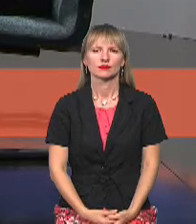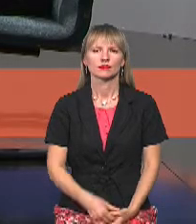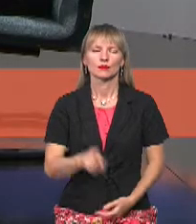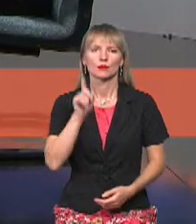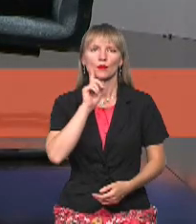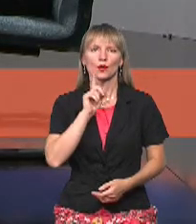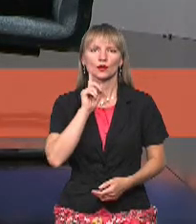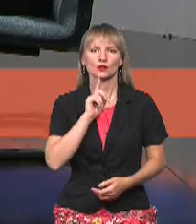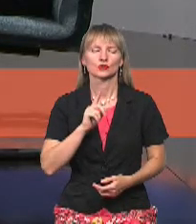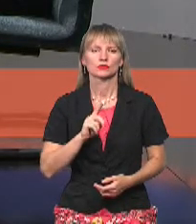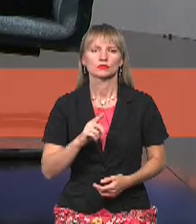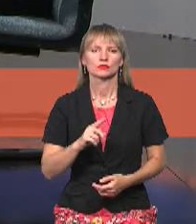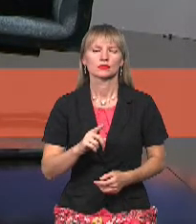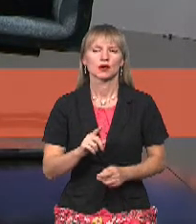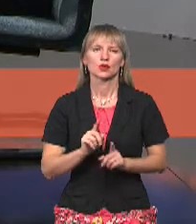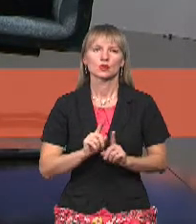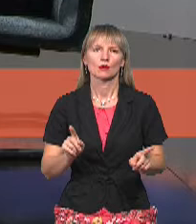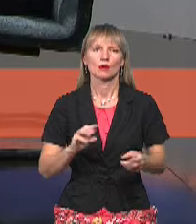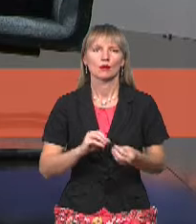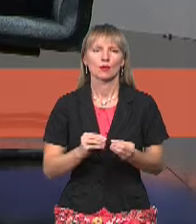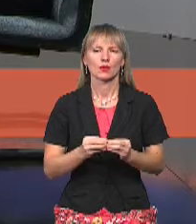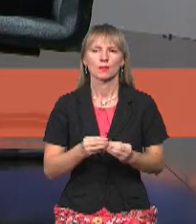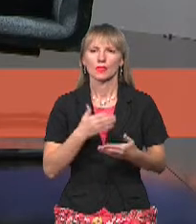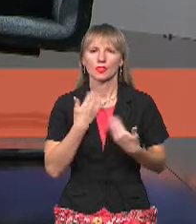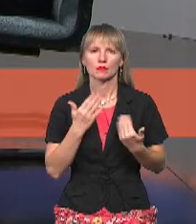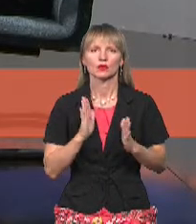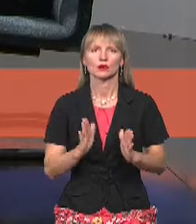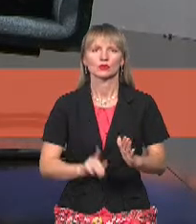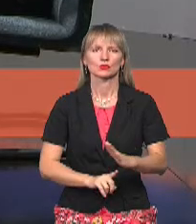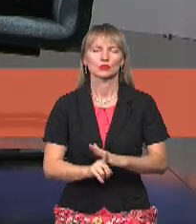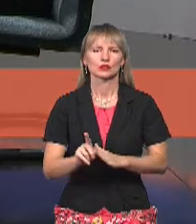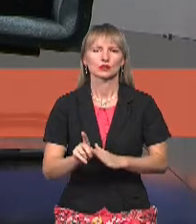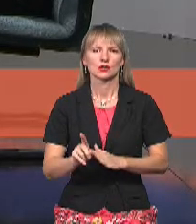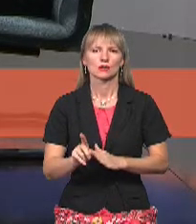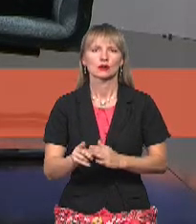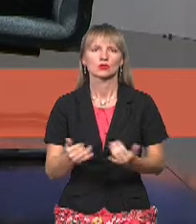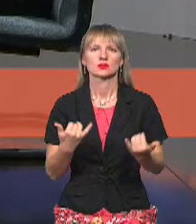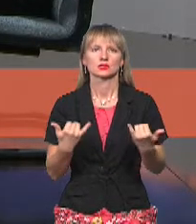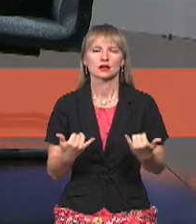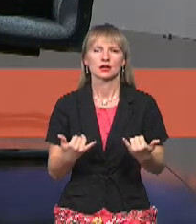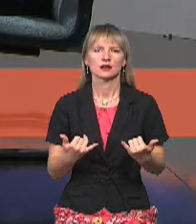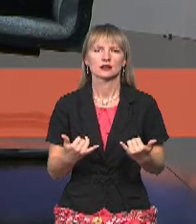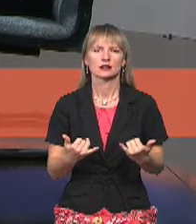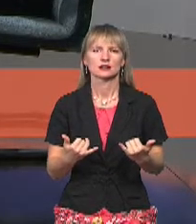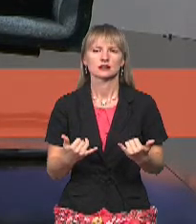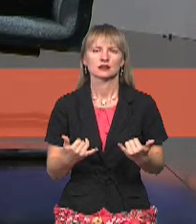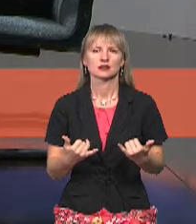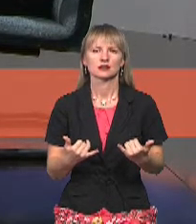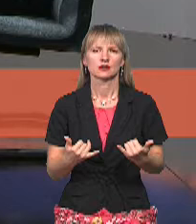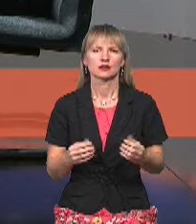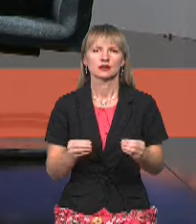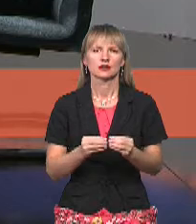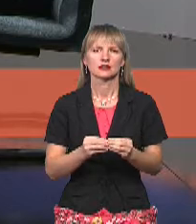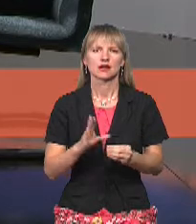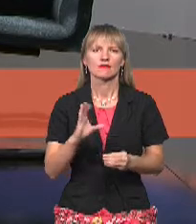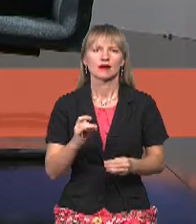Поки що особливих проблем нема, ми тільки розпочинаємо. Наразі зараз з 10